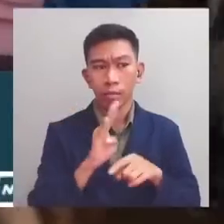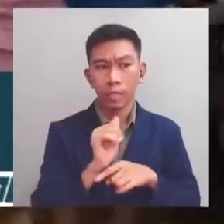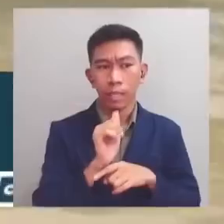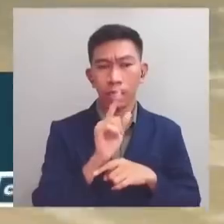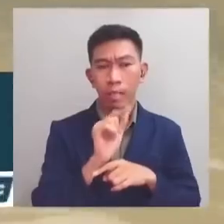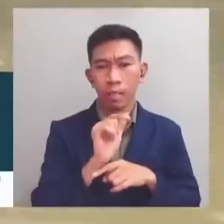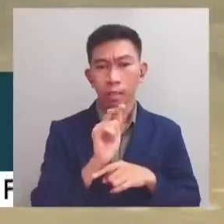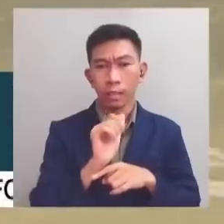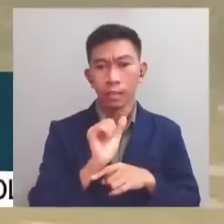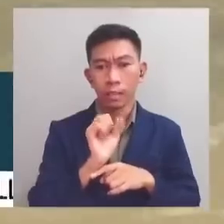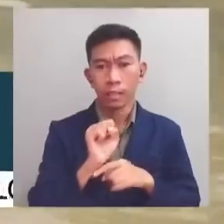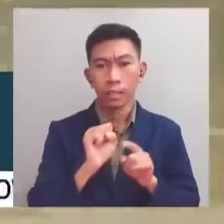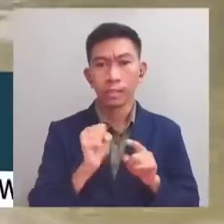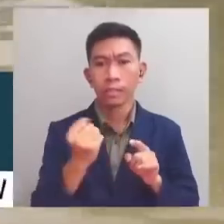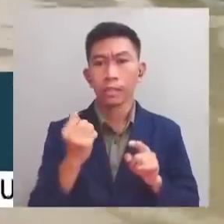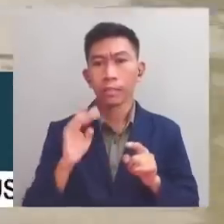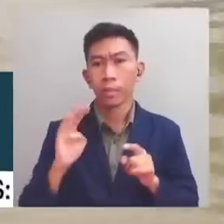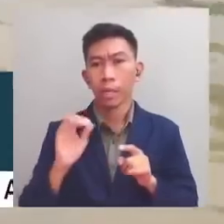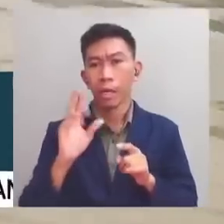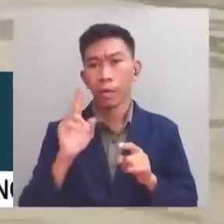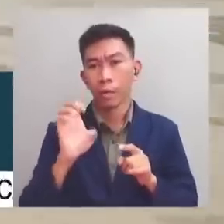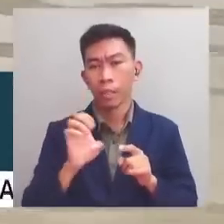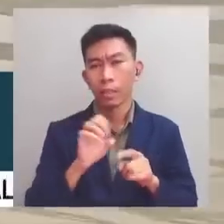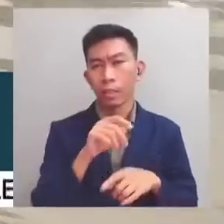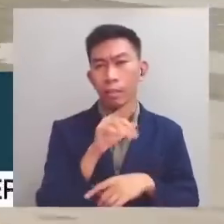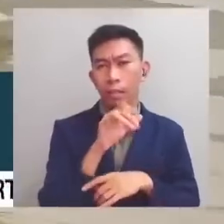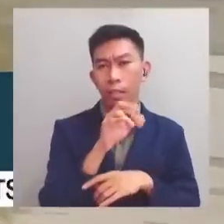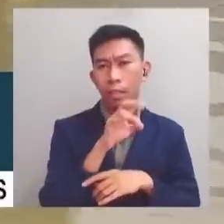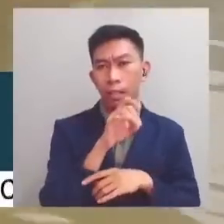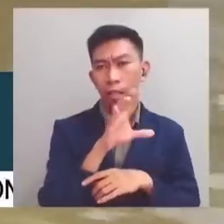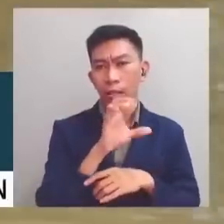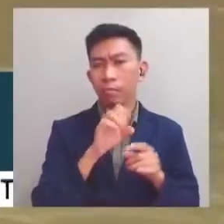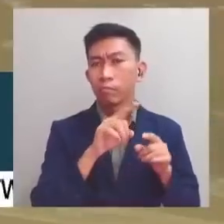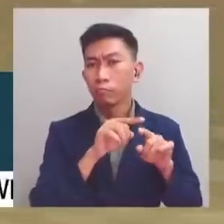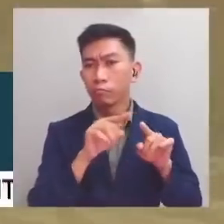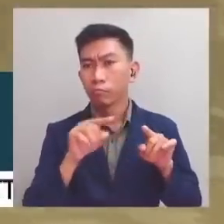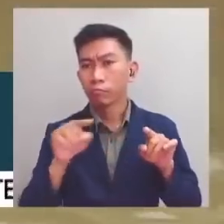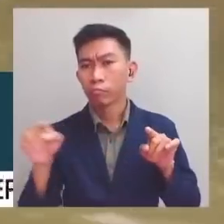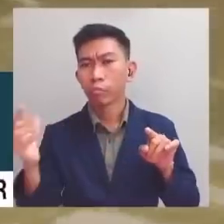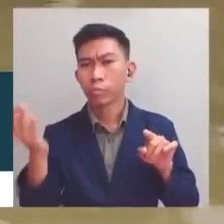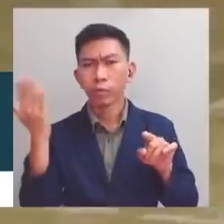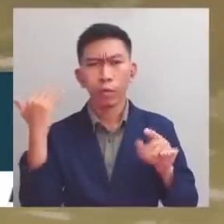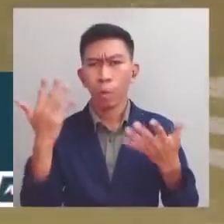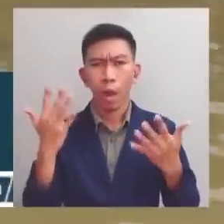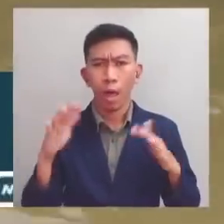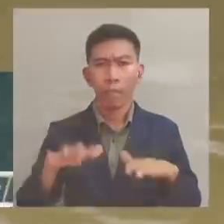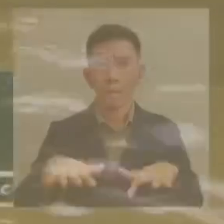even Plaridel po. Dati kilid lang ng ilog yung binabaha pero ngayon ay